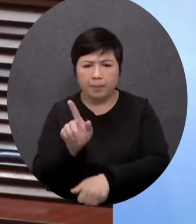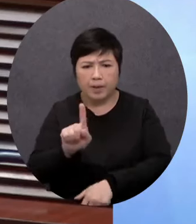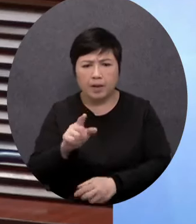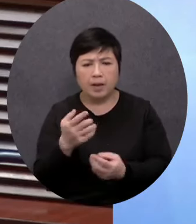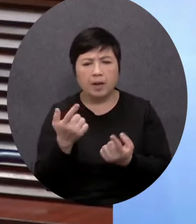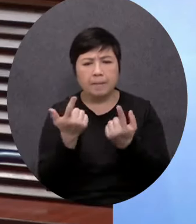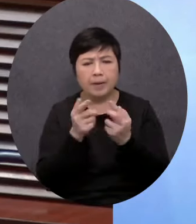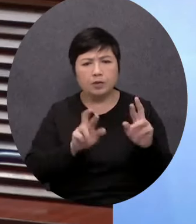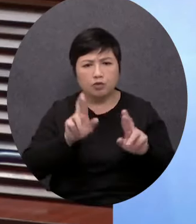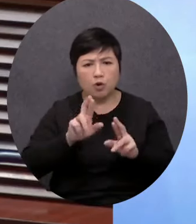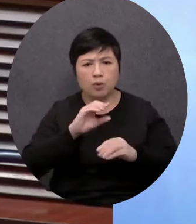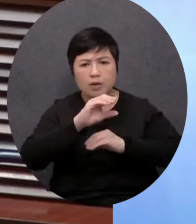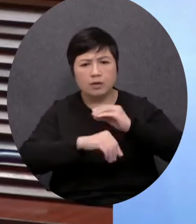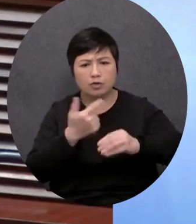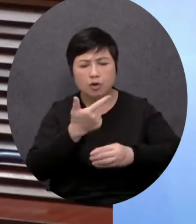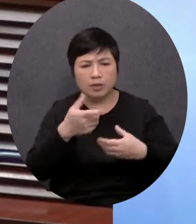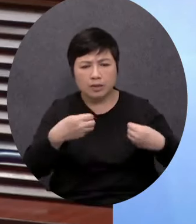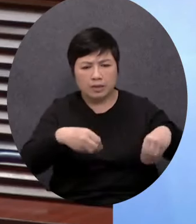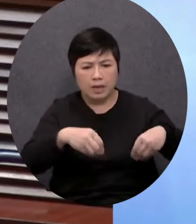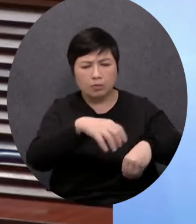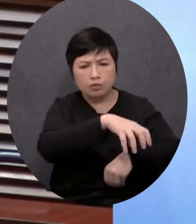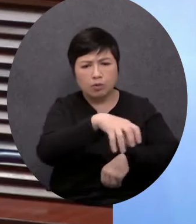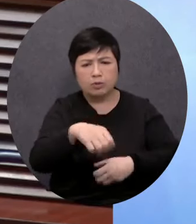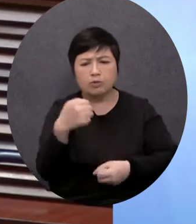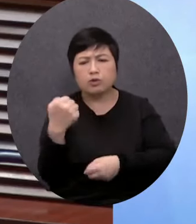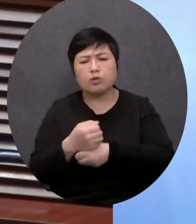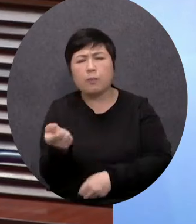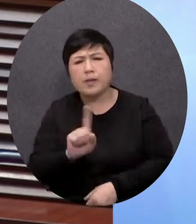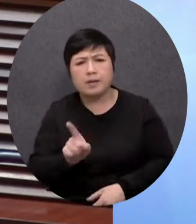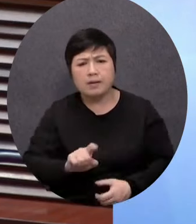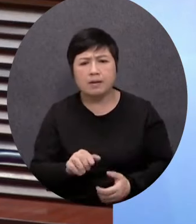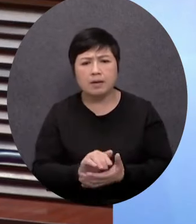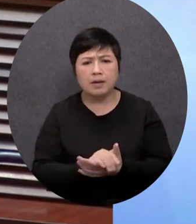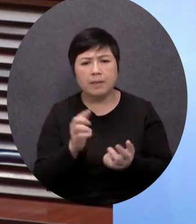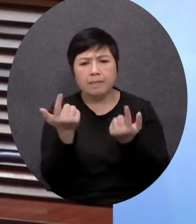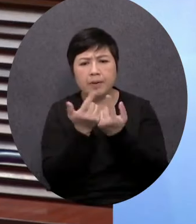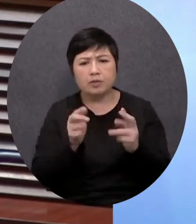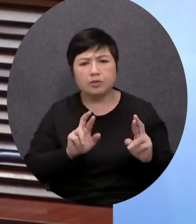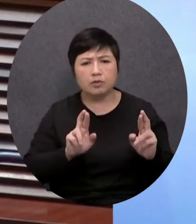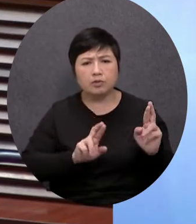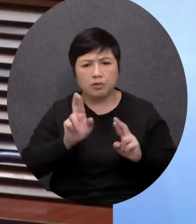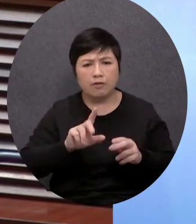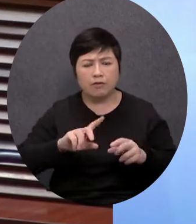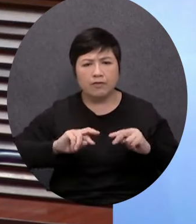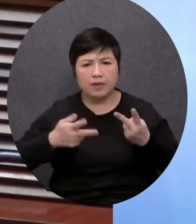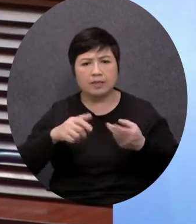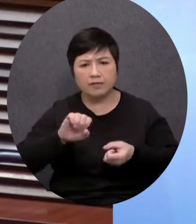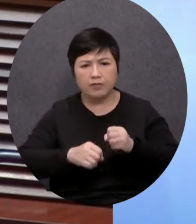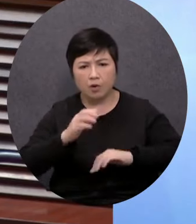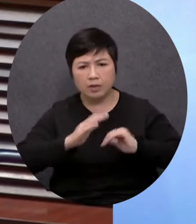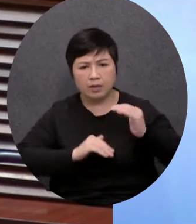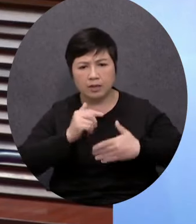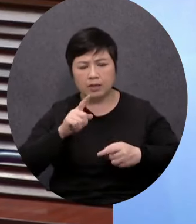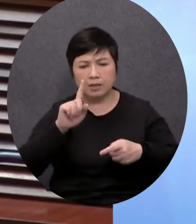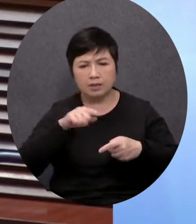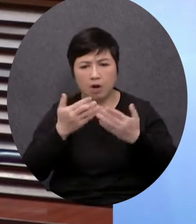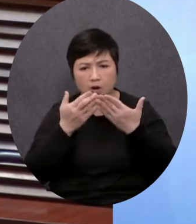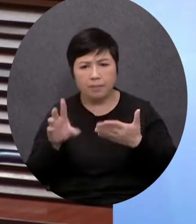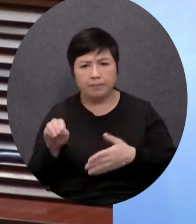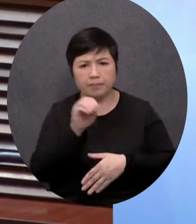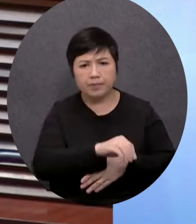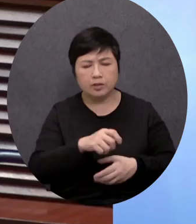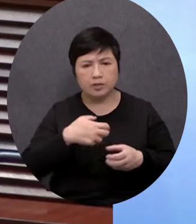多些教育 區做什麼才行？北都應該發展科技的嘛，如果大學去，我覺得應該給地方